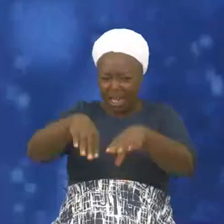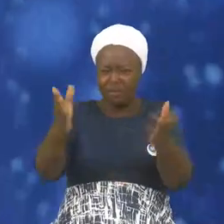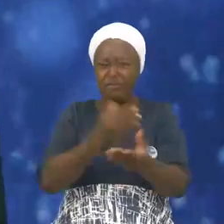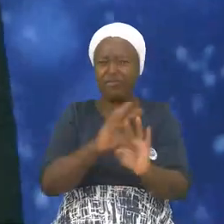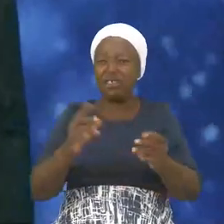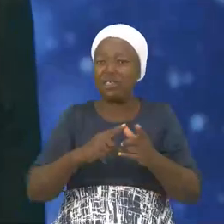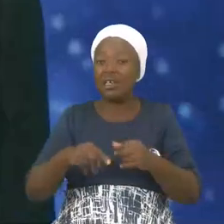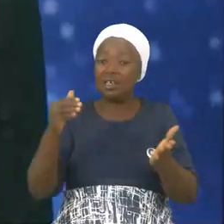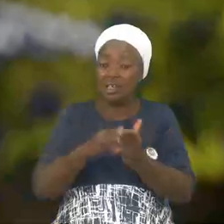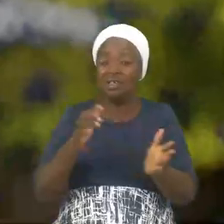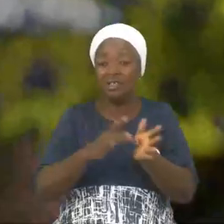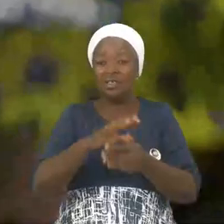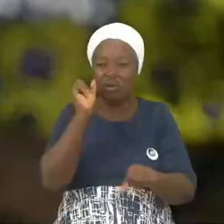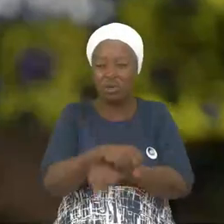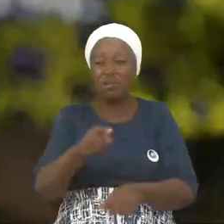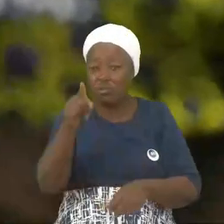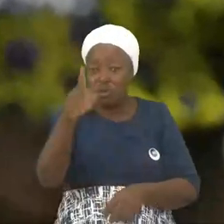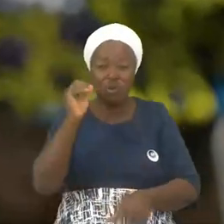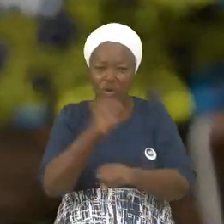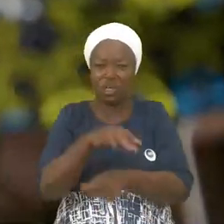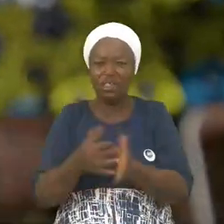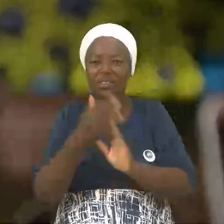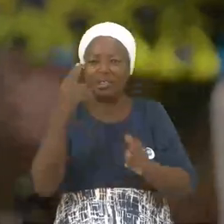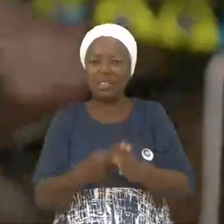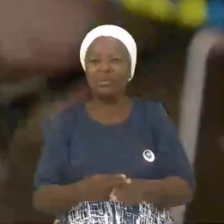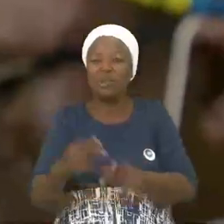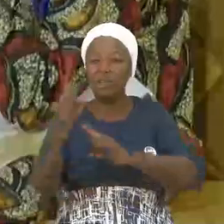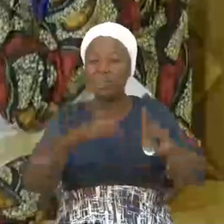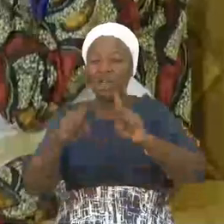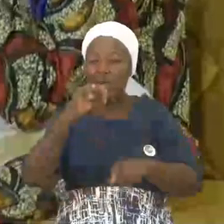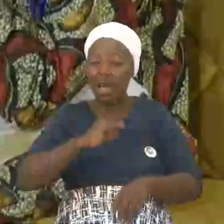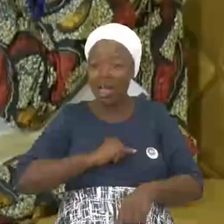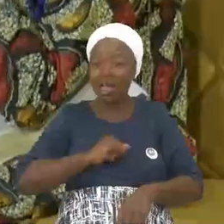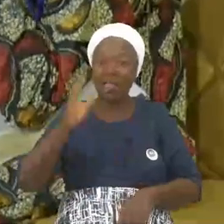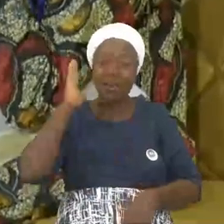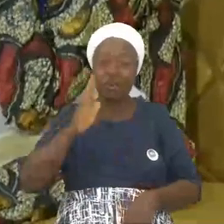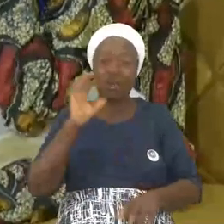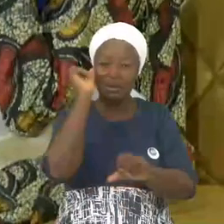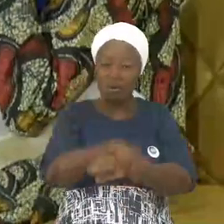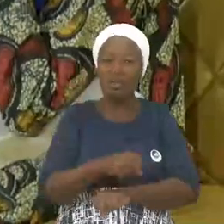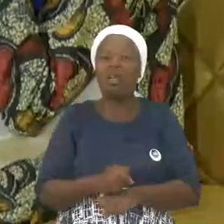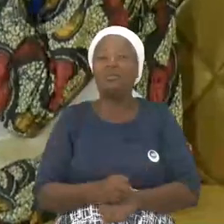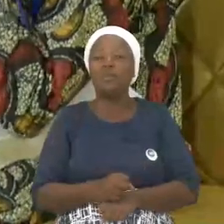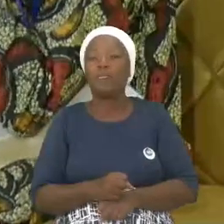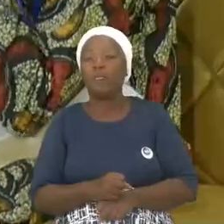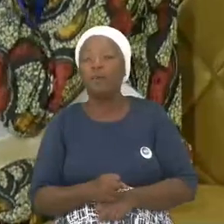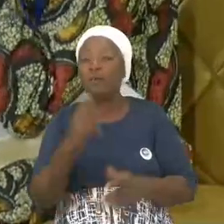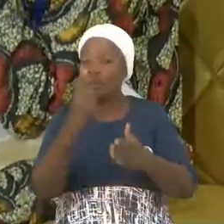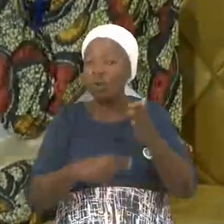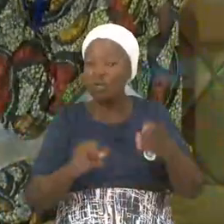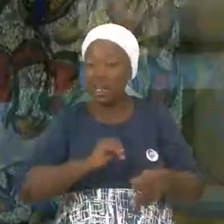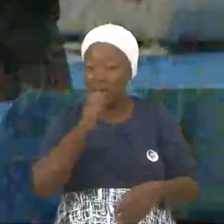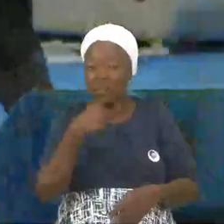te donnerai toutes les choses du monde. Et Jésus l'a vaincu. Il va vaincre. Je vais vaincre.